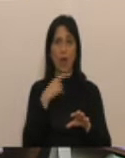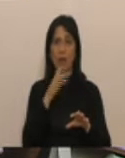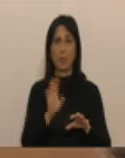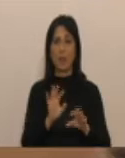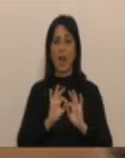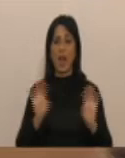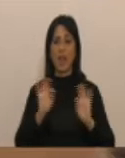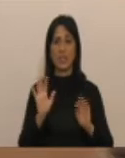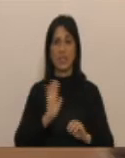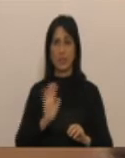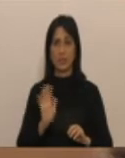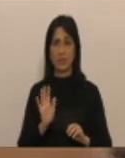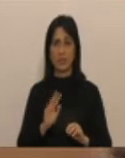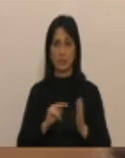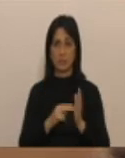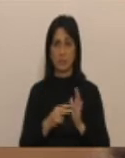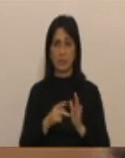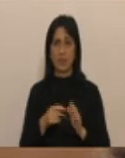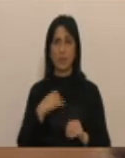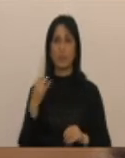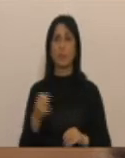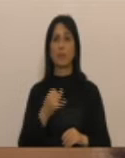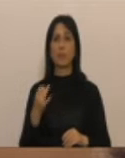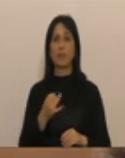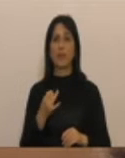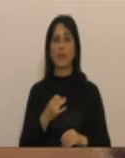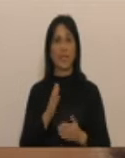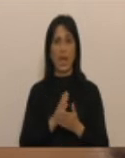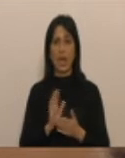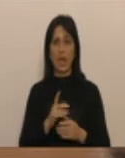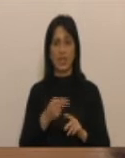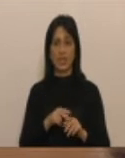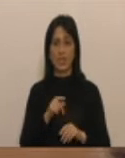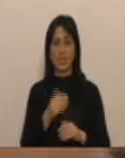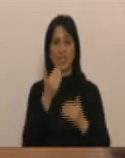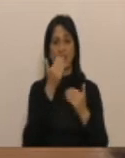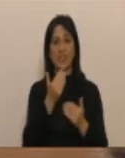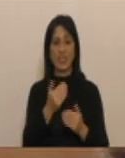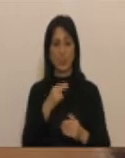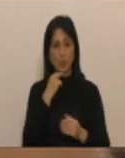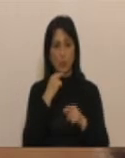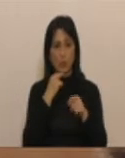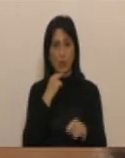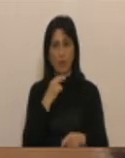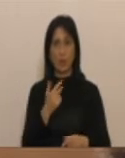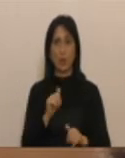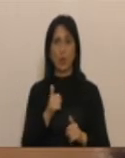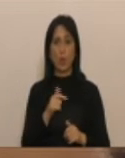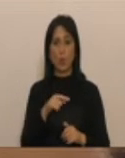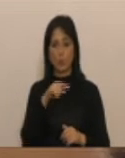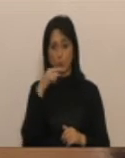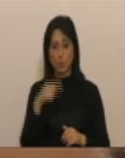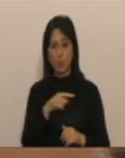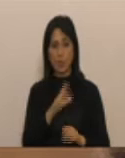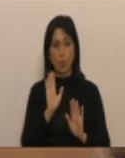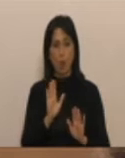ერთი განცხადება არ დაგიფიქსირებიათ. მე მაინტერესებს, არ არის ეს თქვენთვის ყურადსაღები, რომ როდესაც რუსეთი